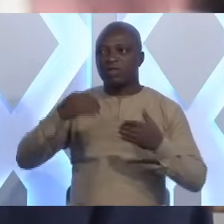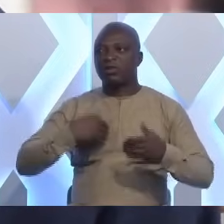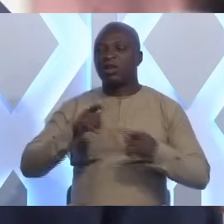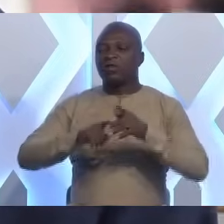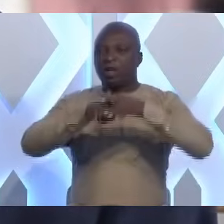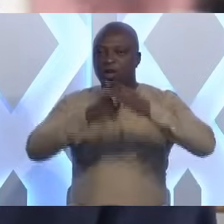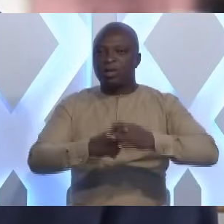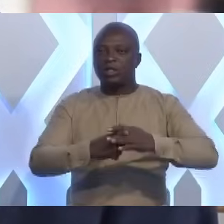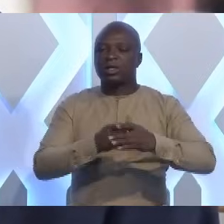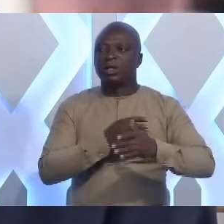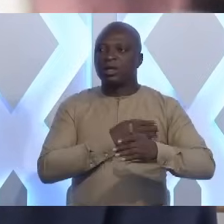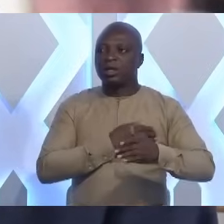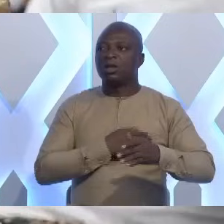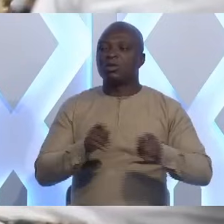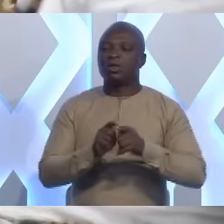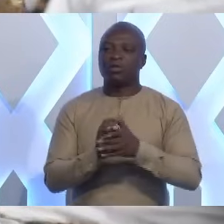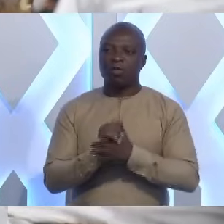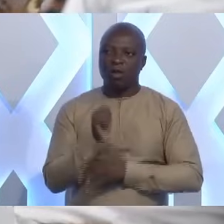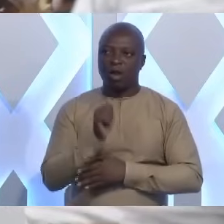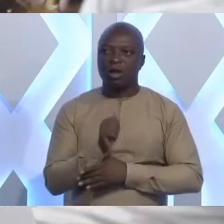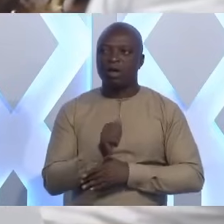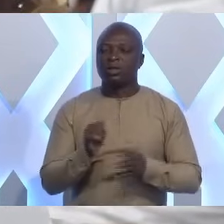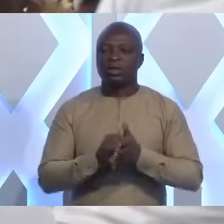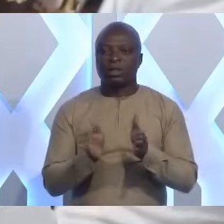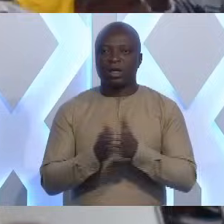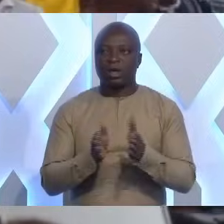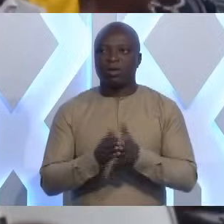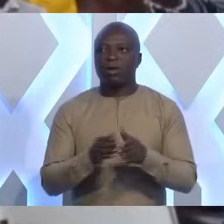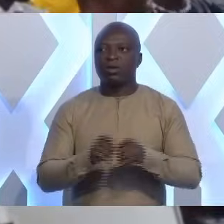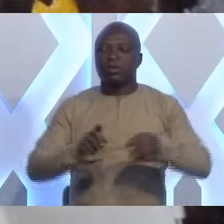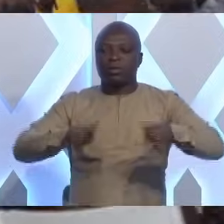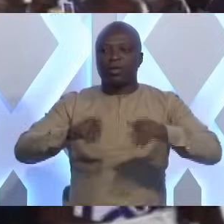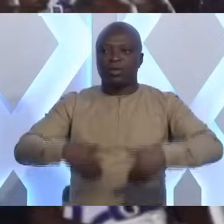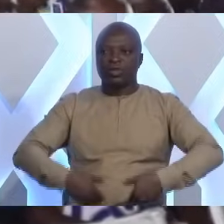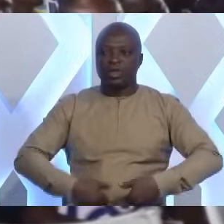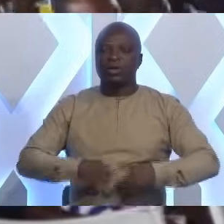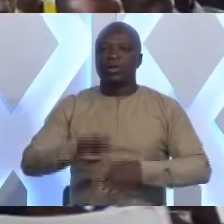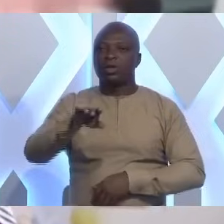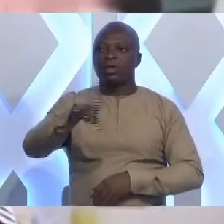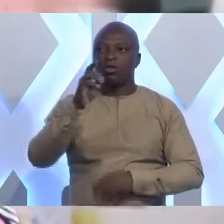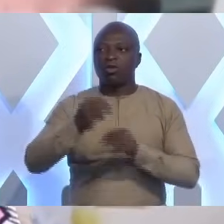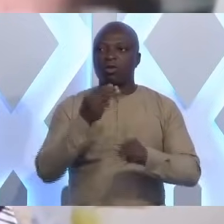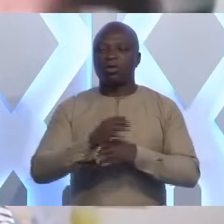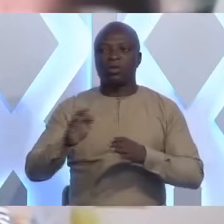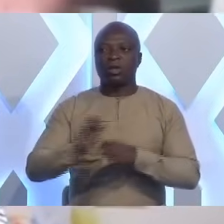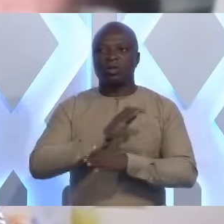commencer et il faut y croire. La rencontre à Tindiassi a également permis aux jeunes de découvrir le monde de l'entrepreneuriat. Ils